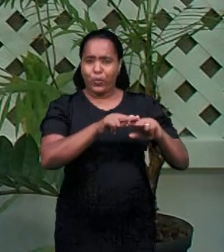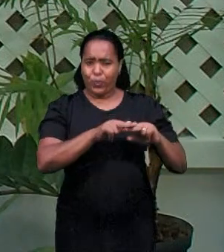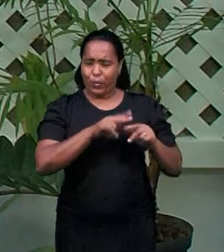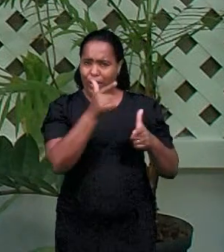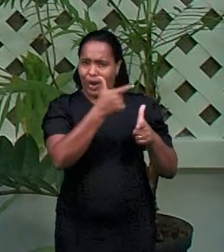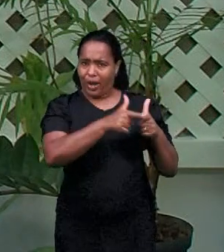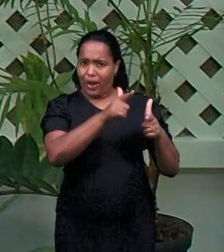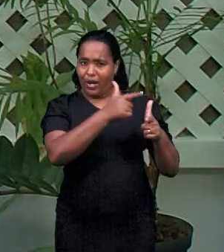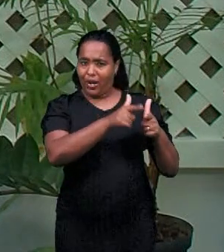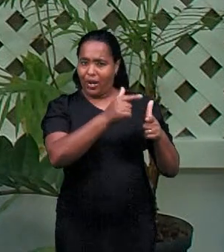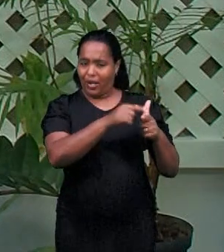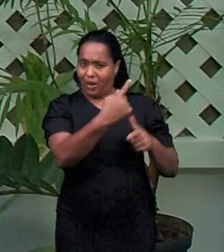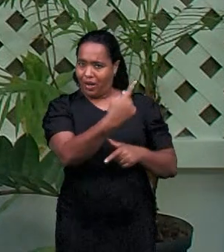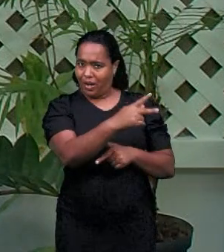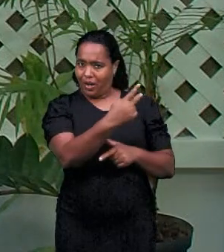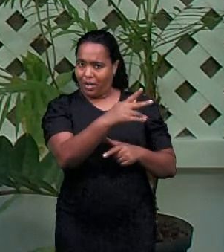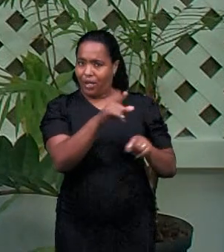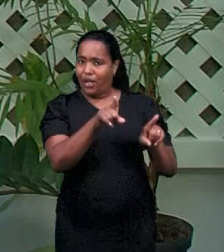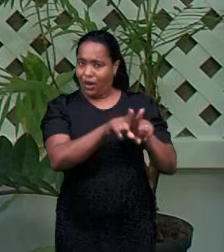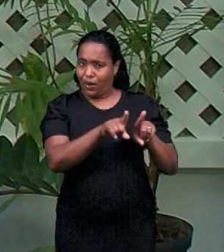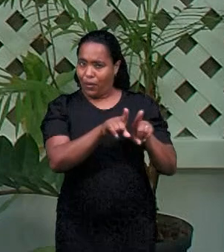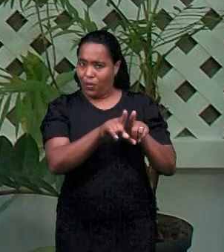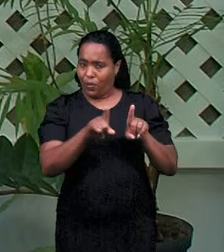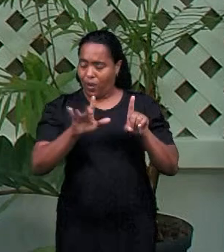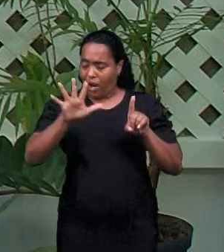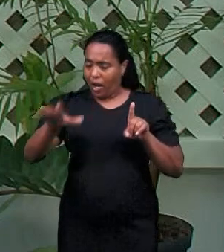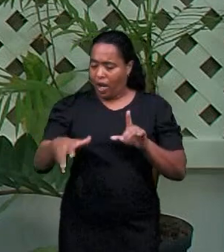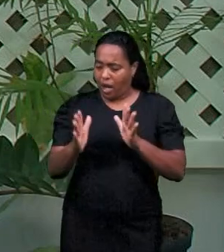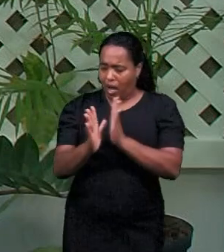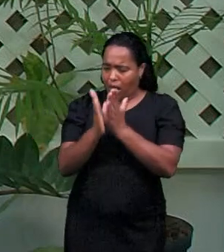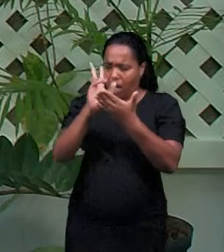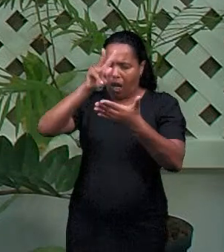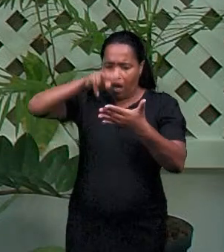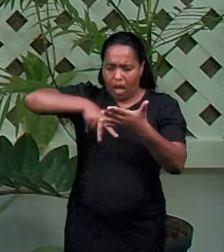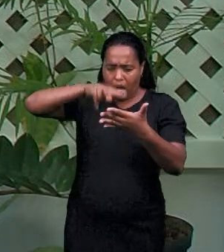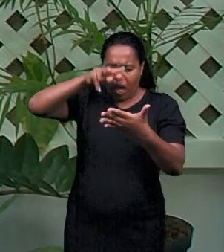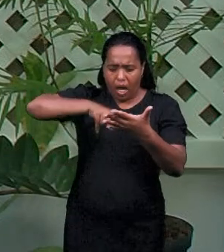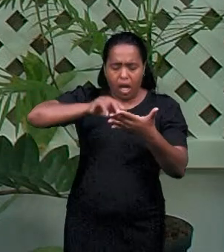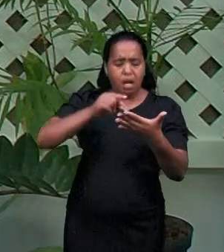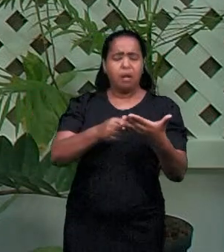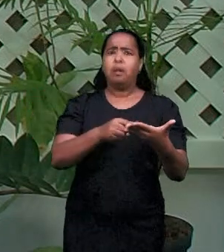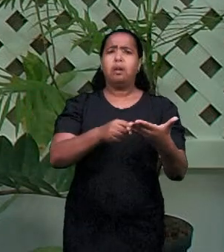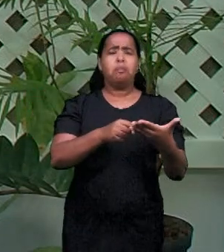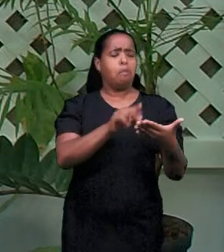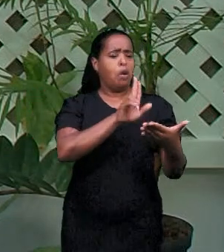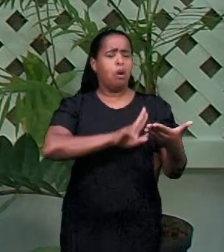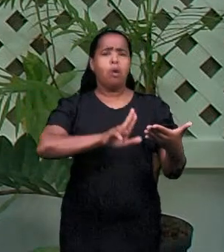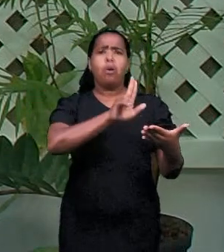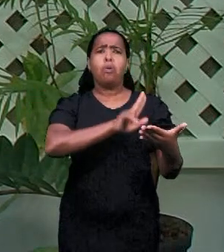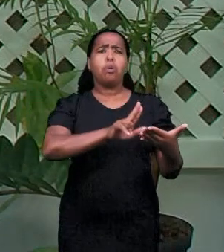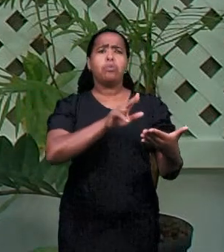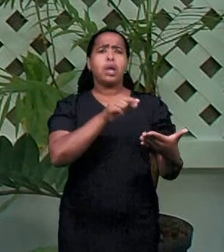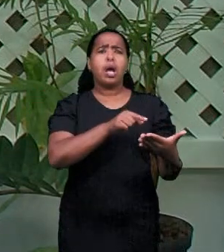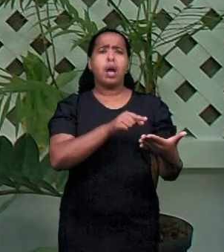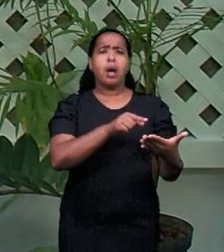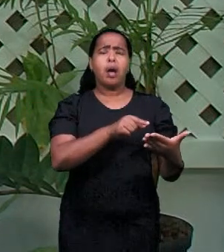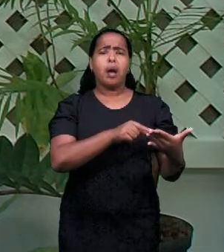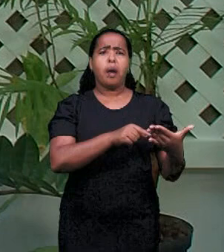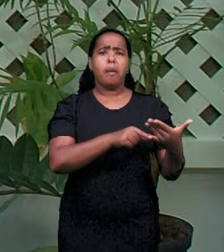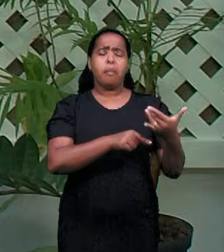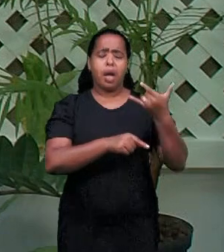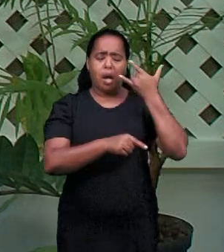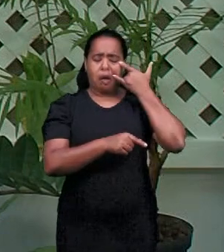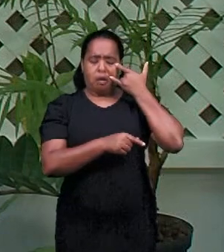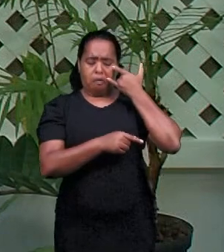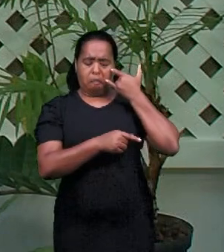quand il a pris la parole, il a commencé à utiliser la parole pour attirer vers lui le projet